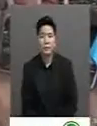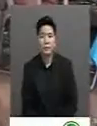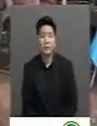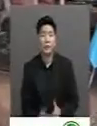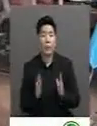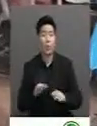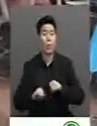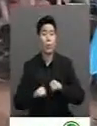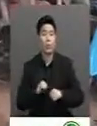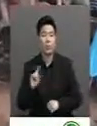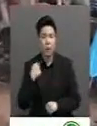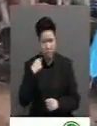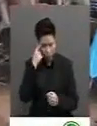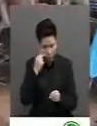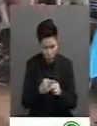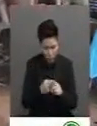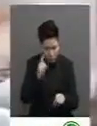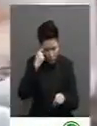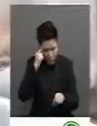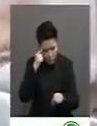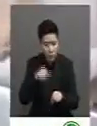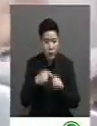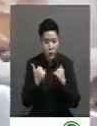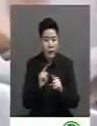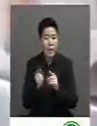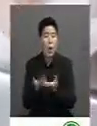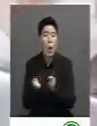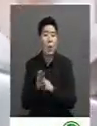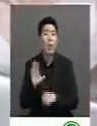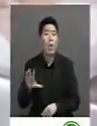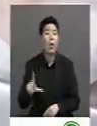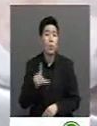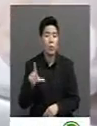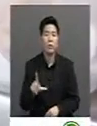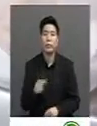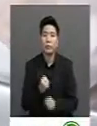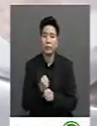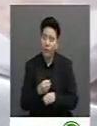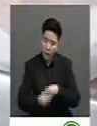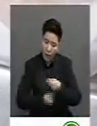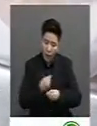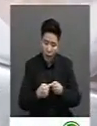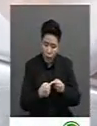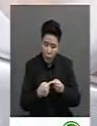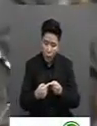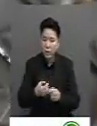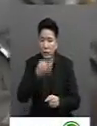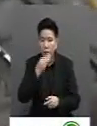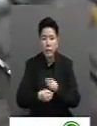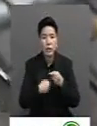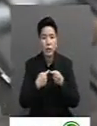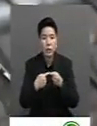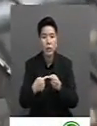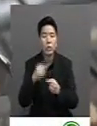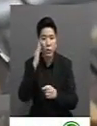แม้ว่าคนรุ่นใหม่จะไม่ค่อยรู้จักขนมหวักกันแล้วแต่ครอบครัวของคุณลุงพักก็ยังคงยึดอาชีพขายขนมหวักต่อ